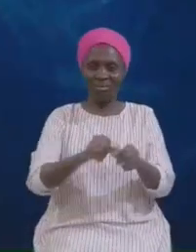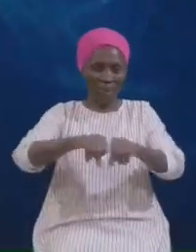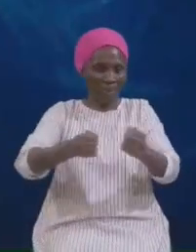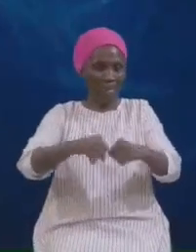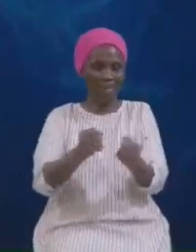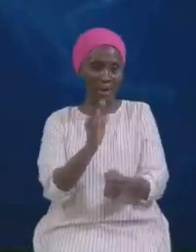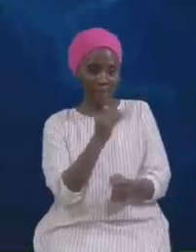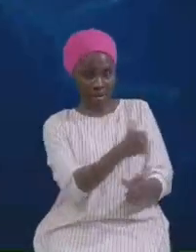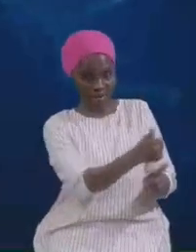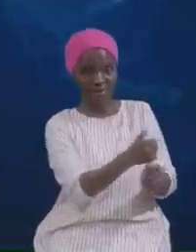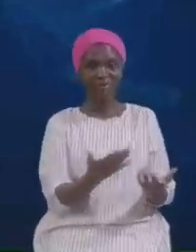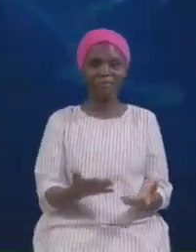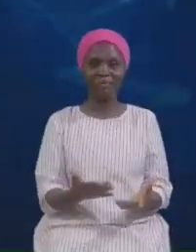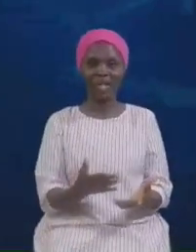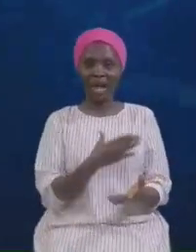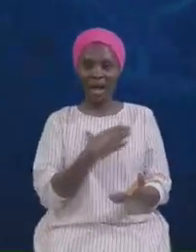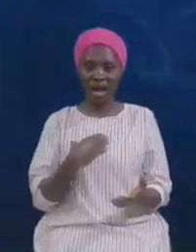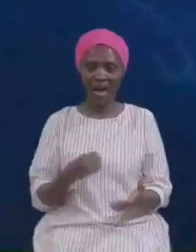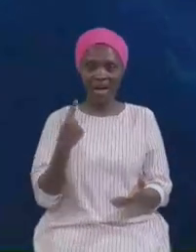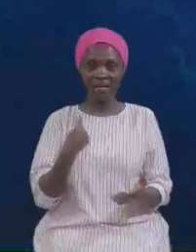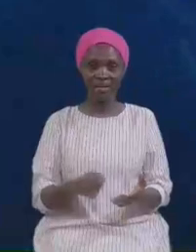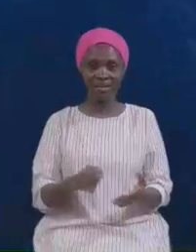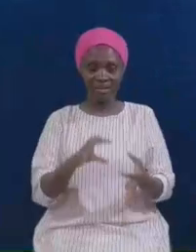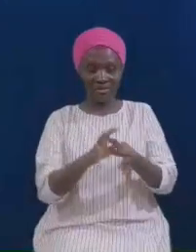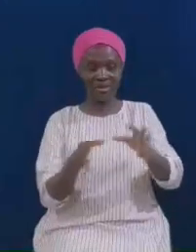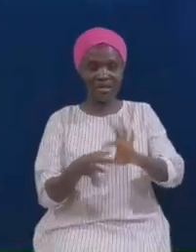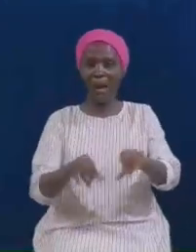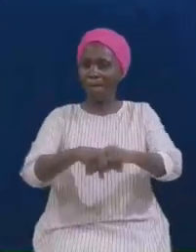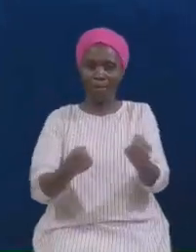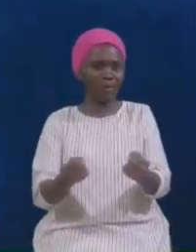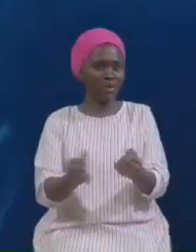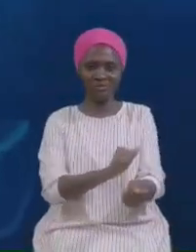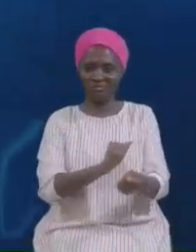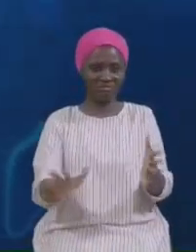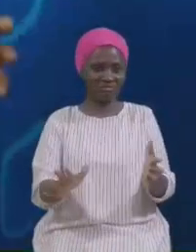personne n'avait la force de le dompter.